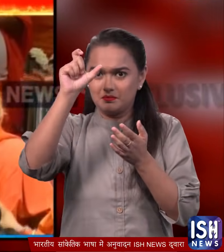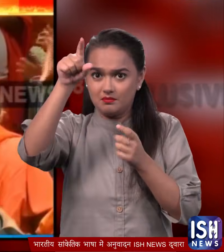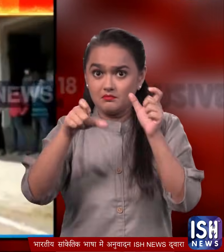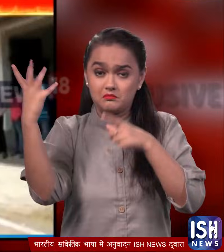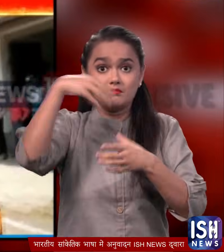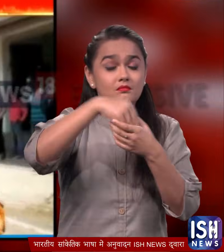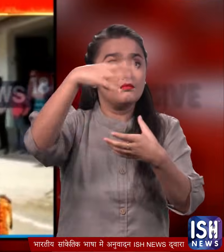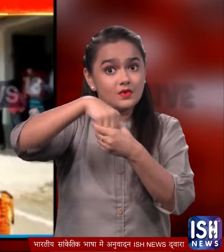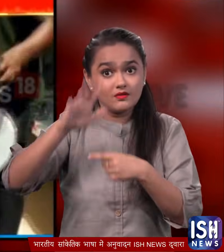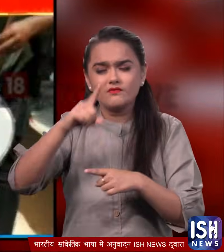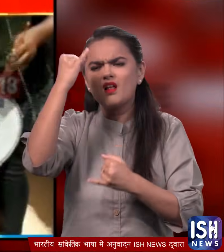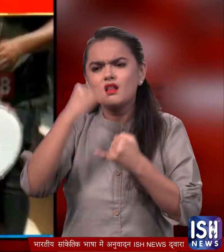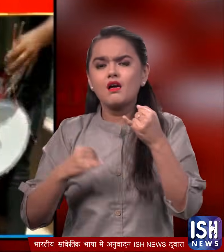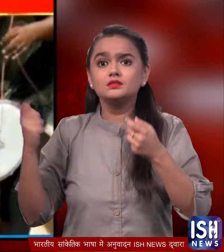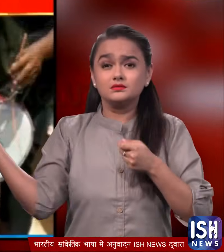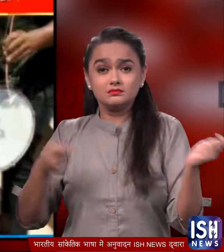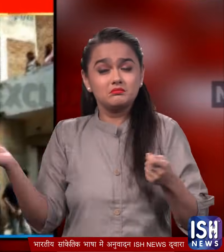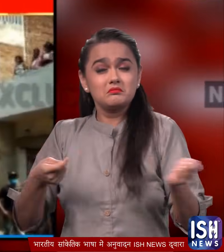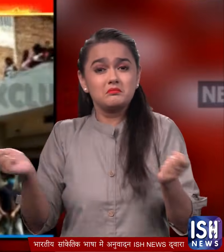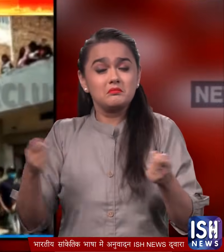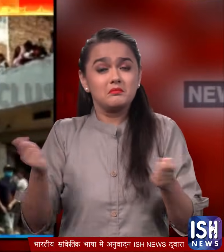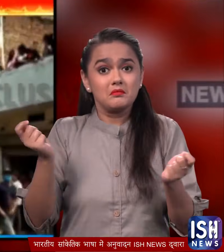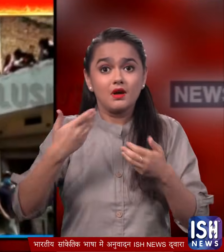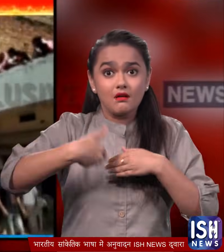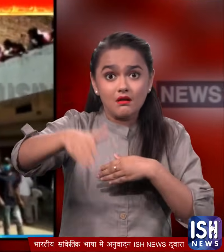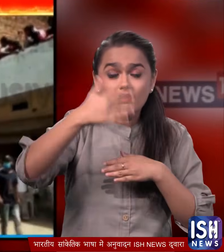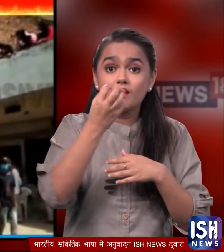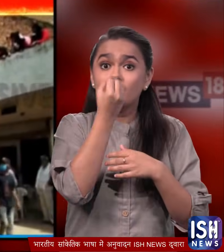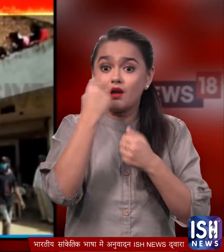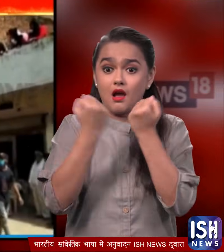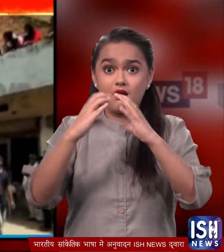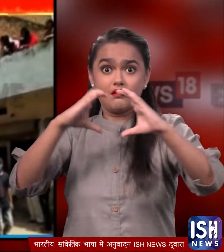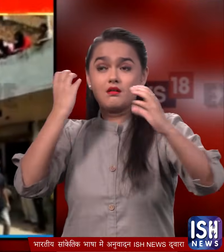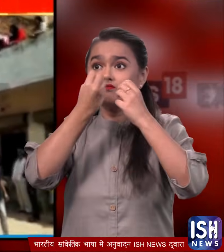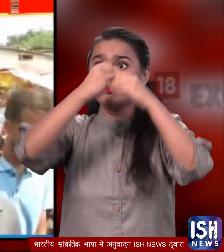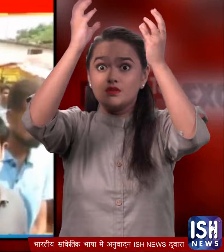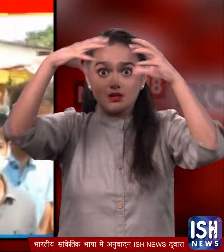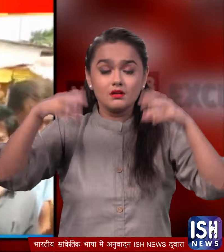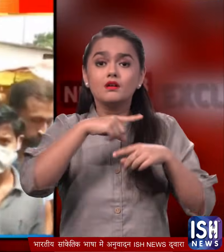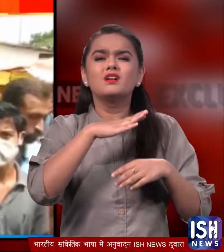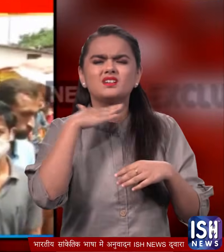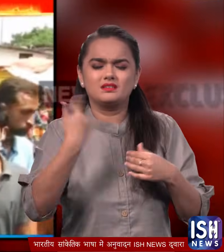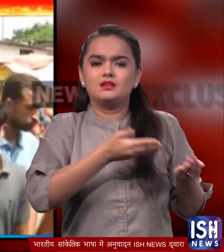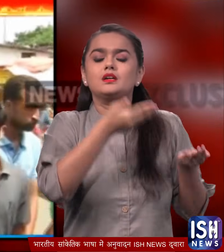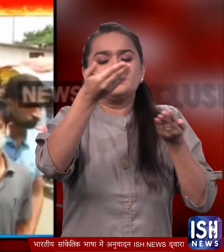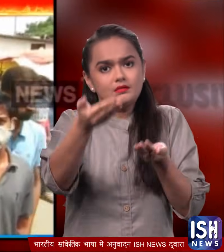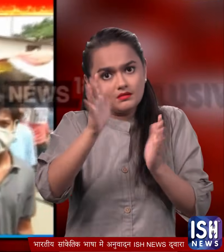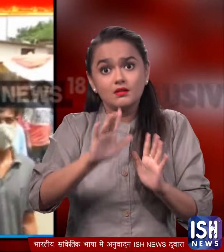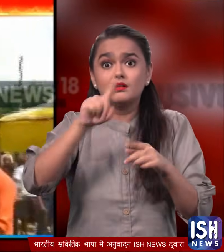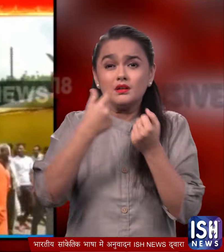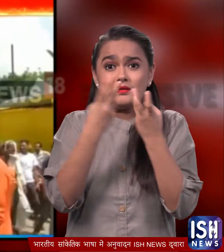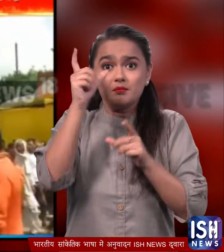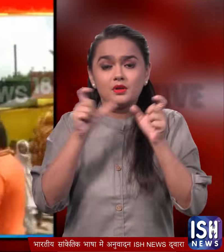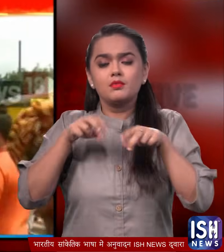भी शामिल हुए। ये अंतिम यात्रा ढोल बजाते हुए निकली। फूलों से सजी गाड़ी में महंत का पार्थिव शरीर रखा गया, जिसके साथ ढेरों लोग चलते